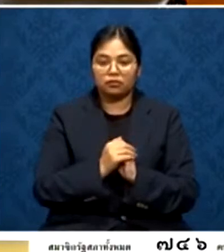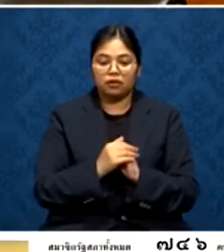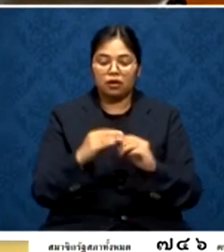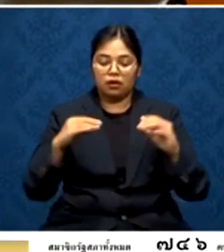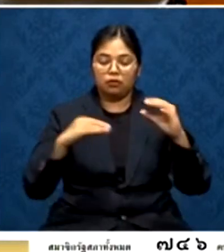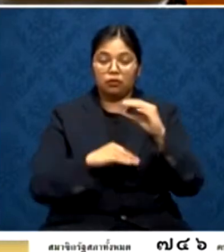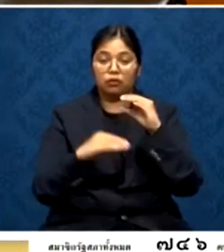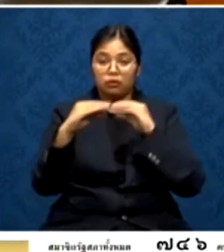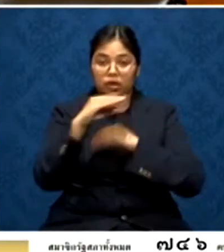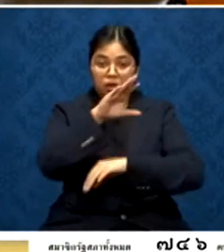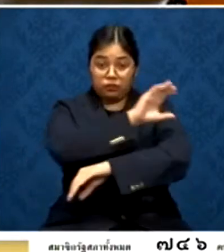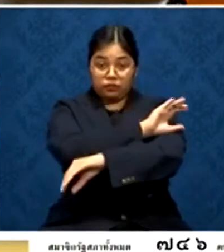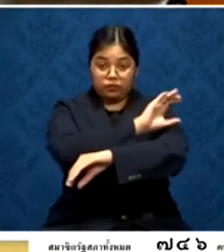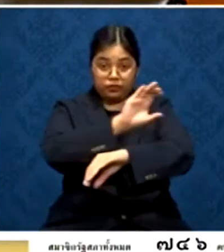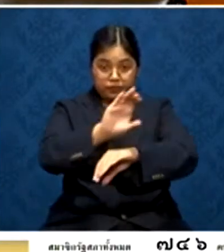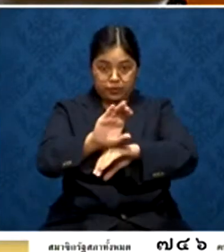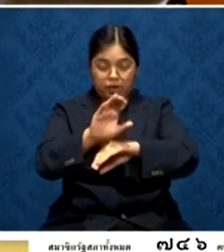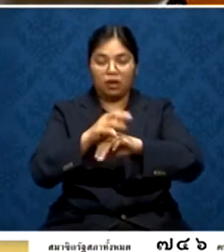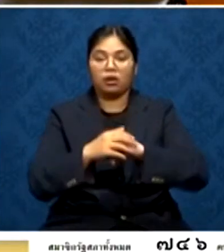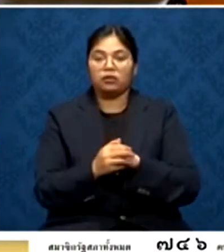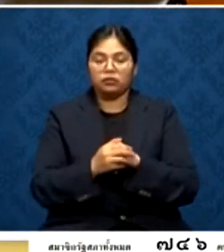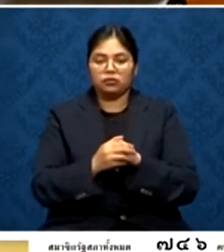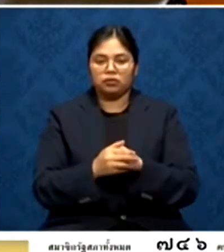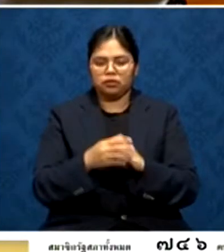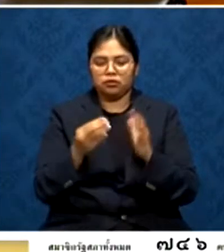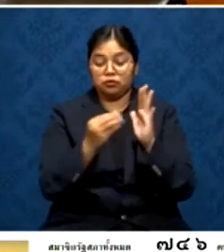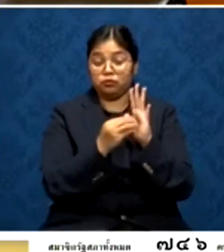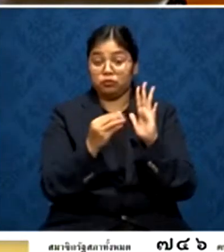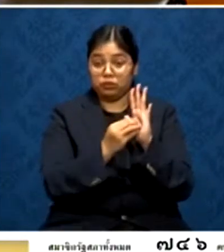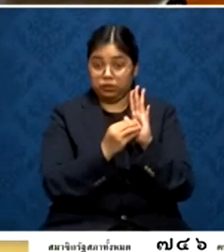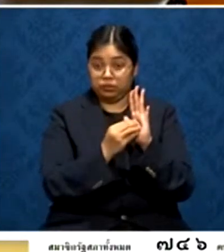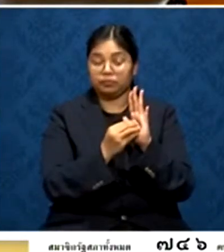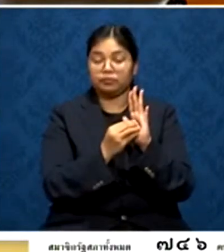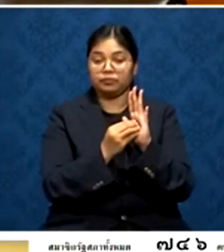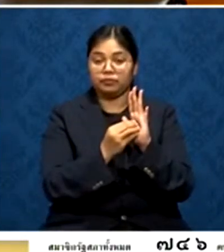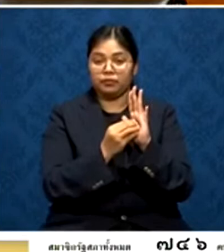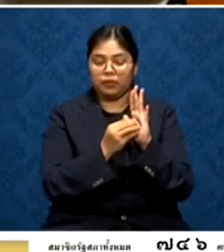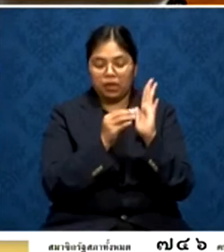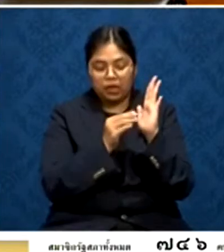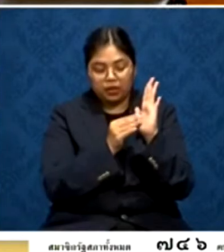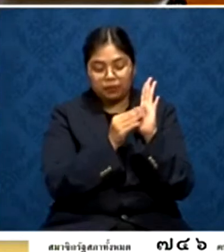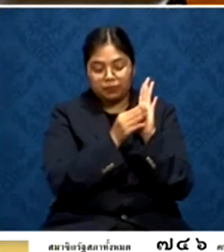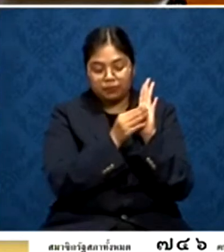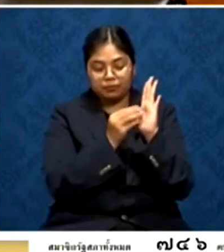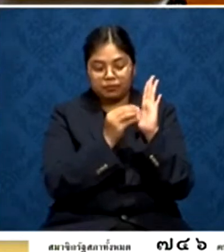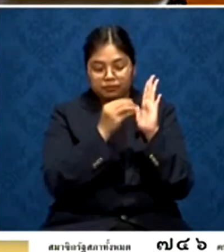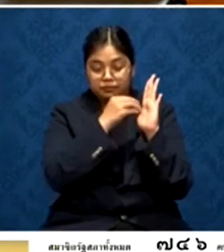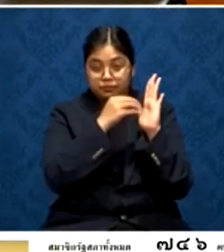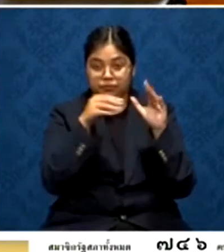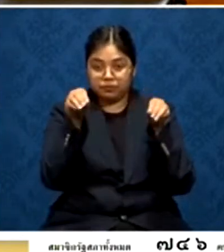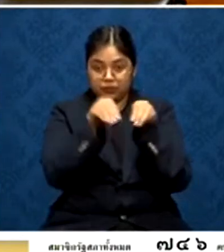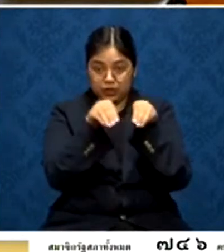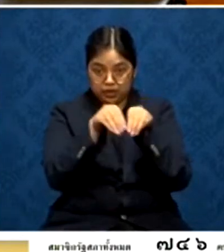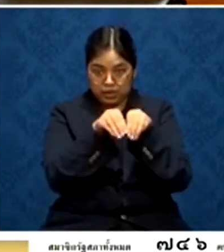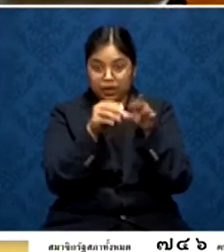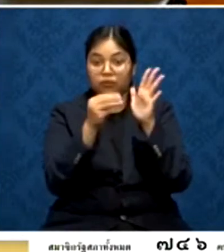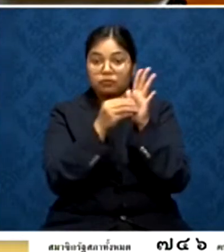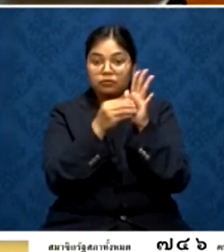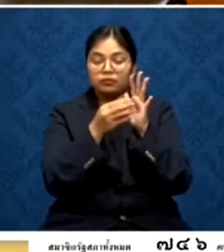ฟฟ้าขนส่งมวลชนในกรุงเทพมหานครและปริมณฑลในแต่ละเส้นทาง